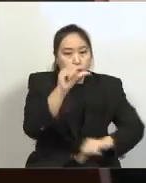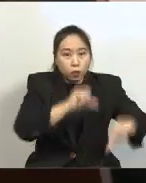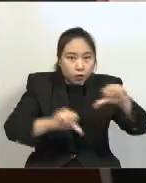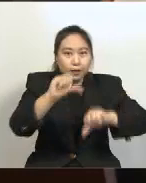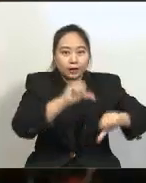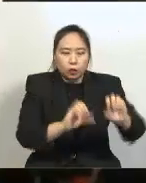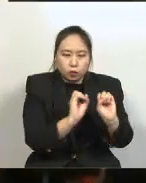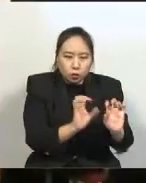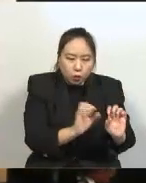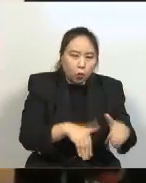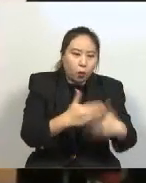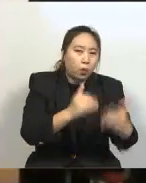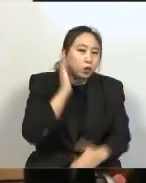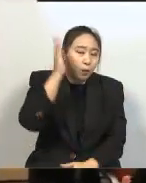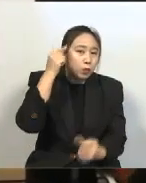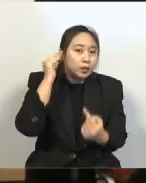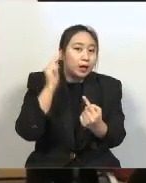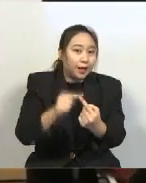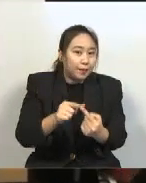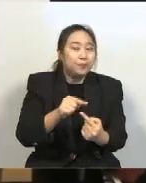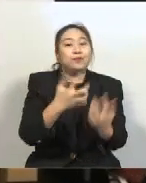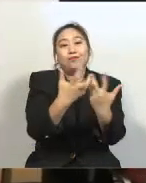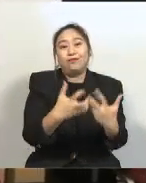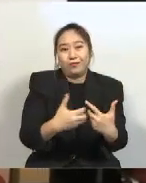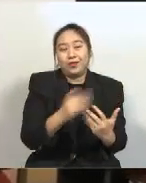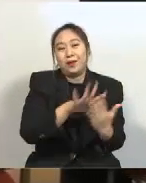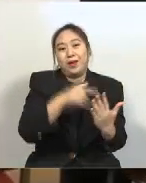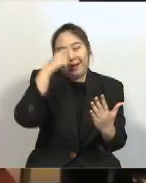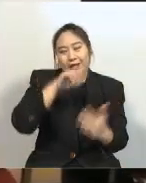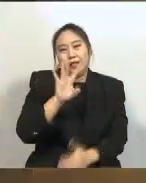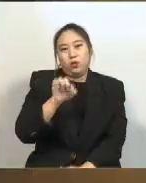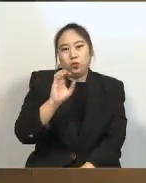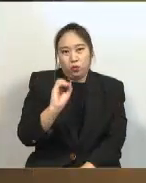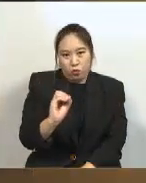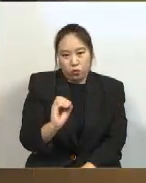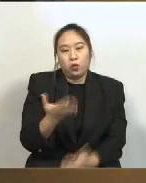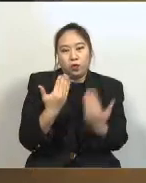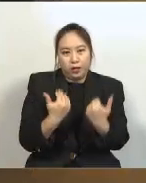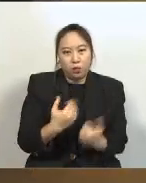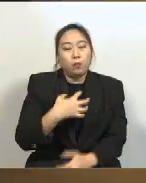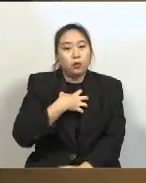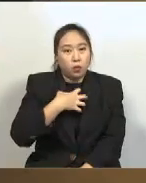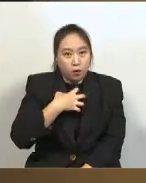พื่อรองรับอุตสาหกรรมเป้าหมายตามนโยบาย Thailand 4.0 ซึ่งจะสามารถรองรับความต้